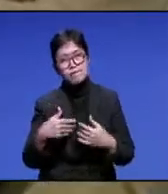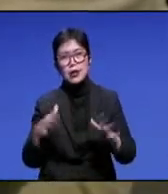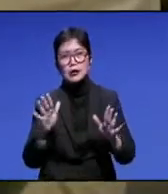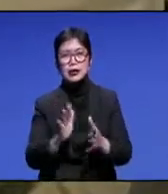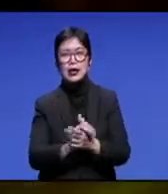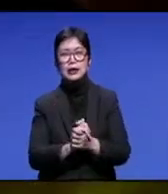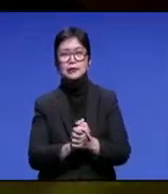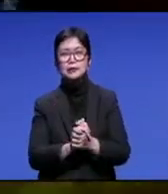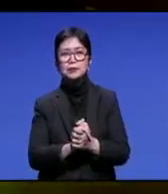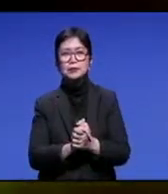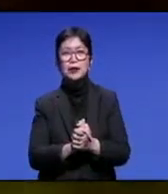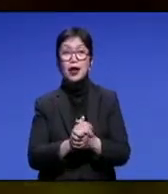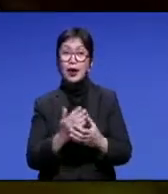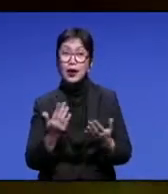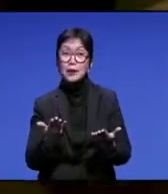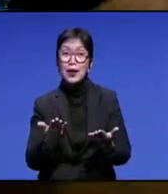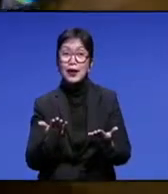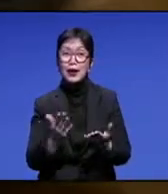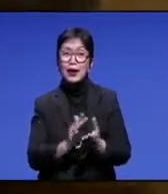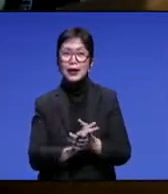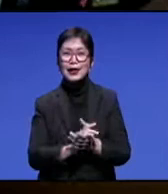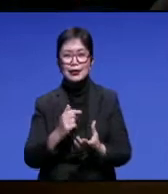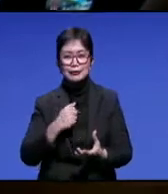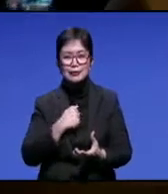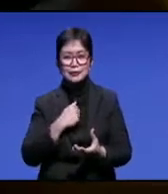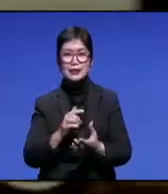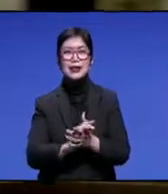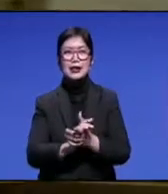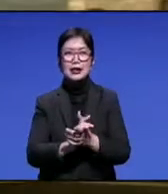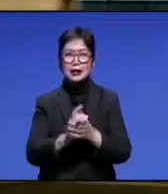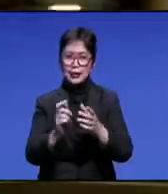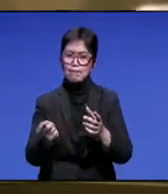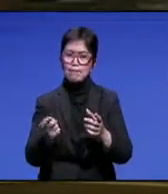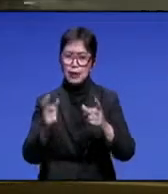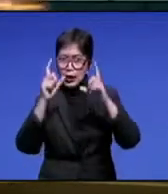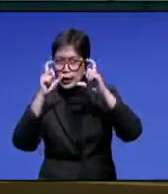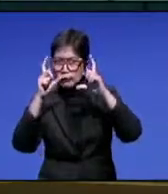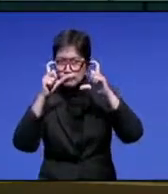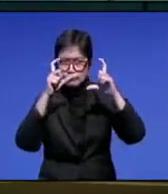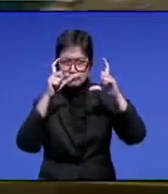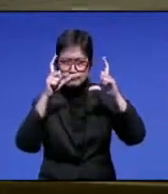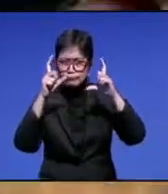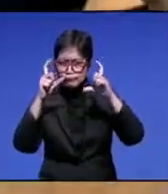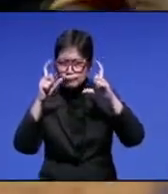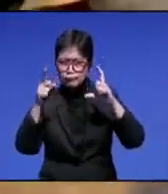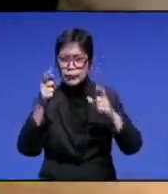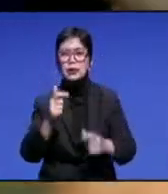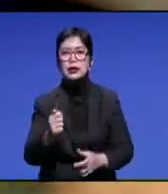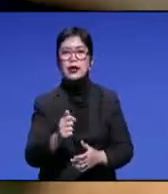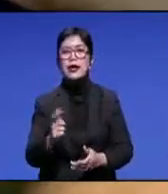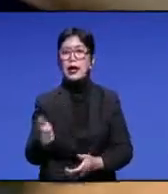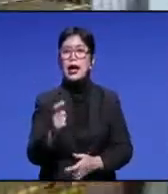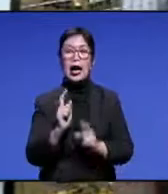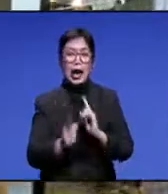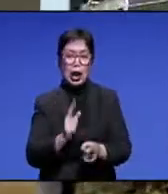terlalu mahal ya. Ambil foto dengan komposisi, yang penting kompo. Kalau untuk handphone itu komposisinya